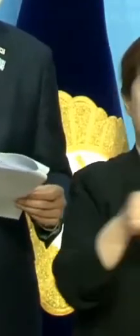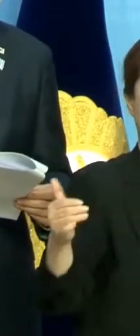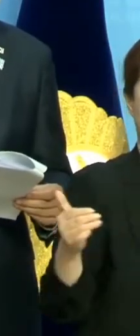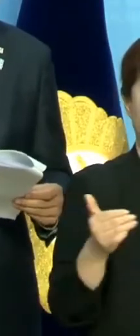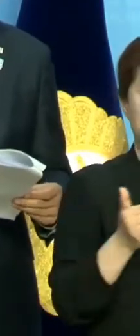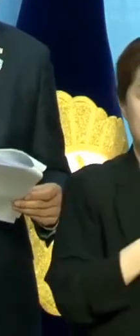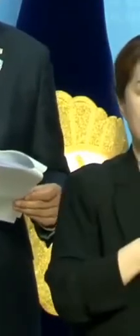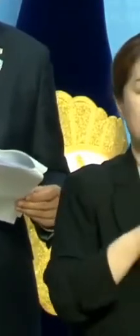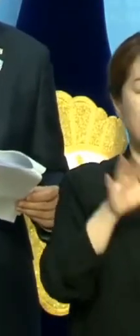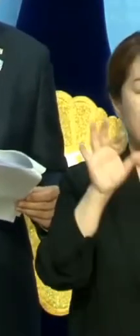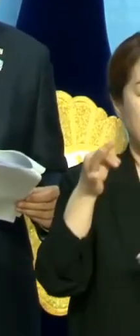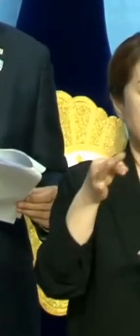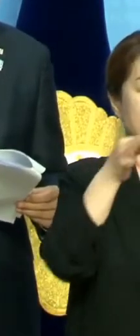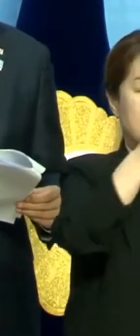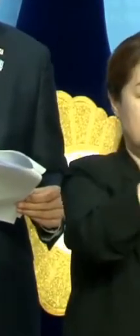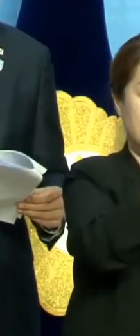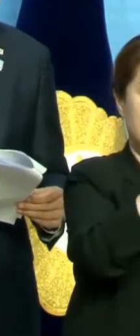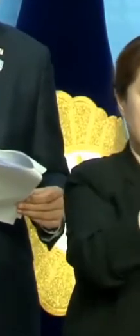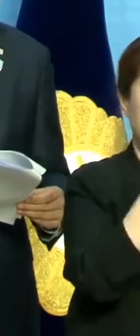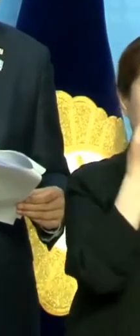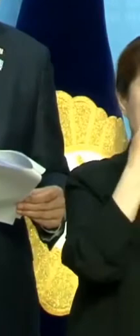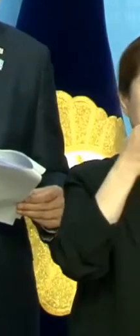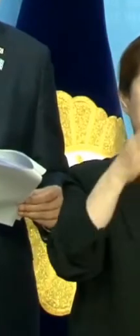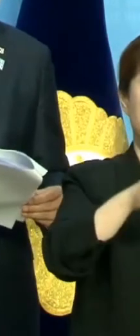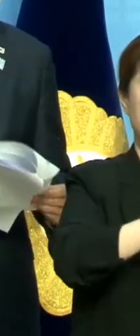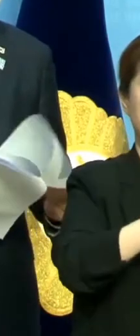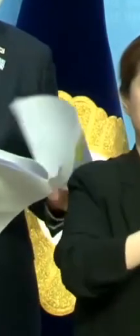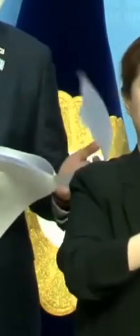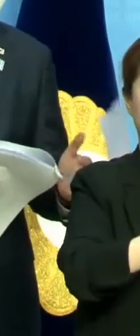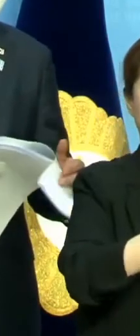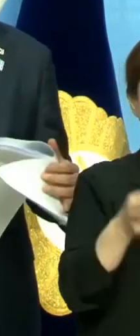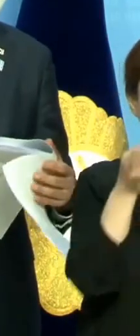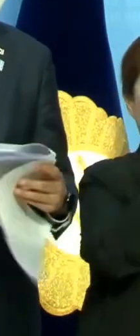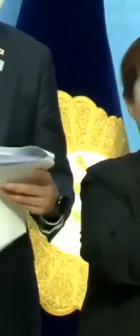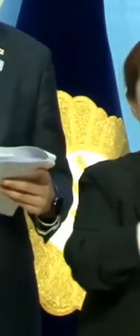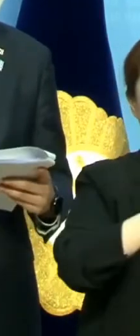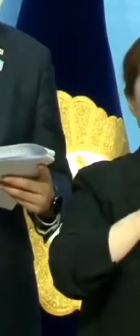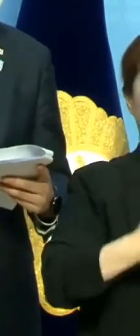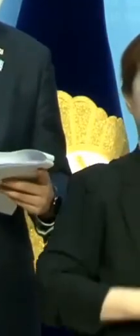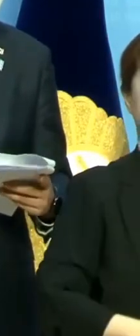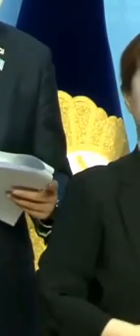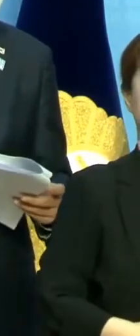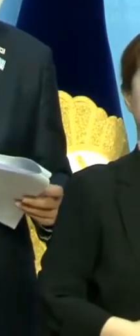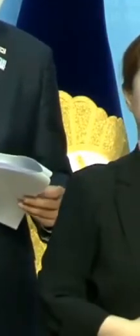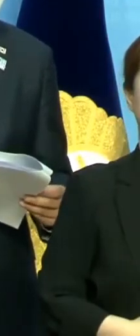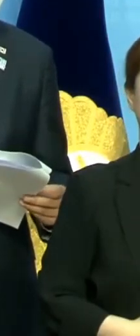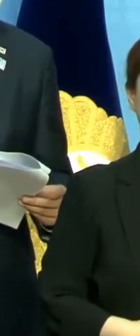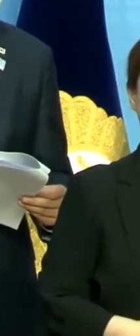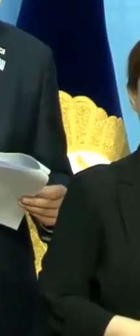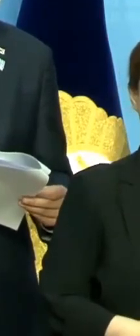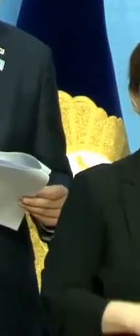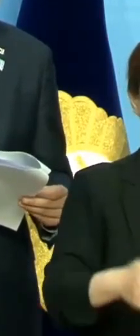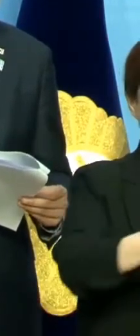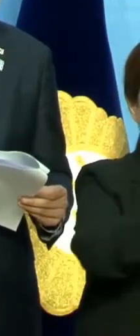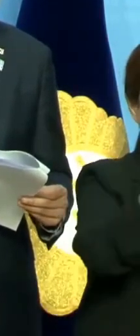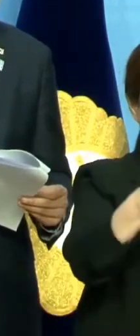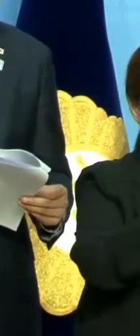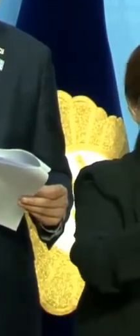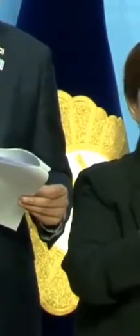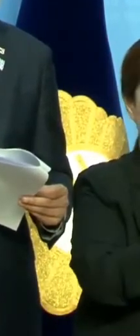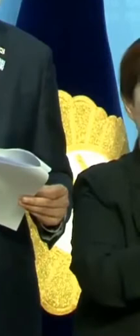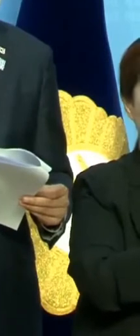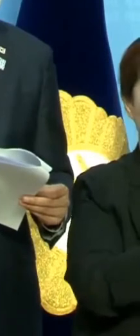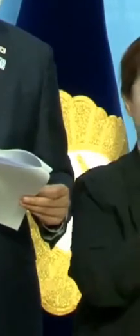6월분까지의 급여, 즉 4개월치 급여는 지급하지 않았습니다. 합의에 따라 선수